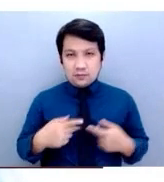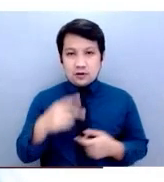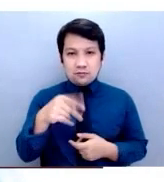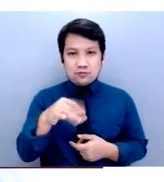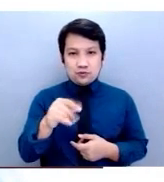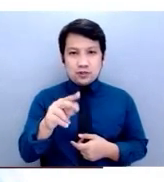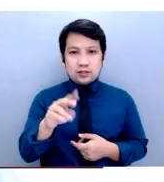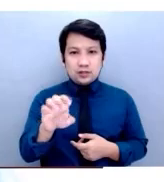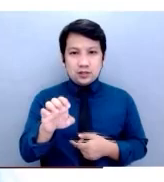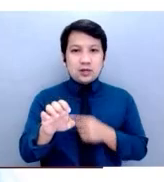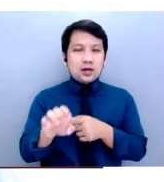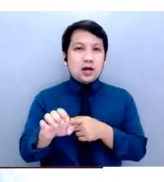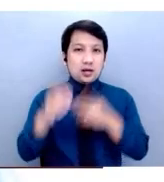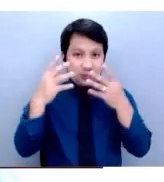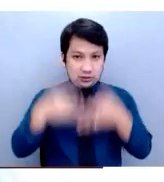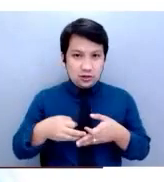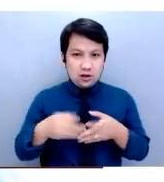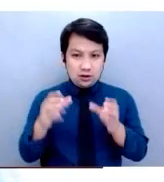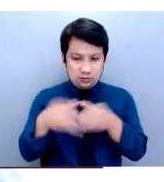ng